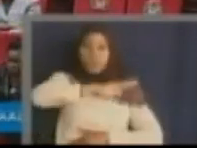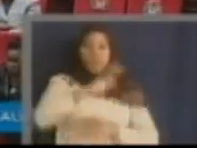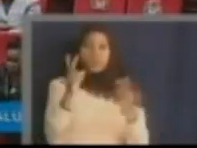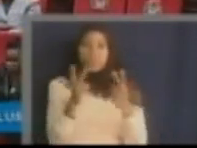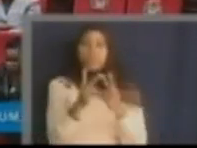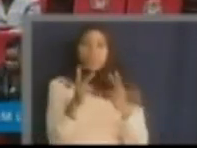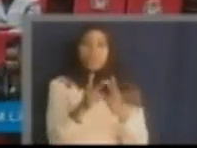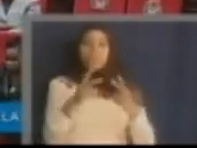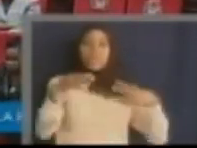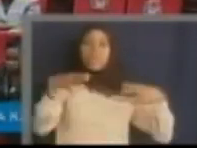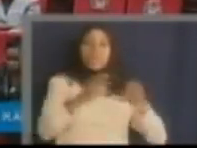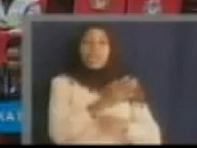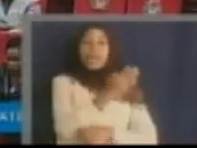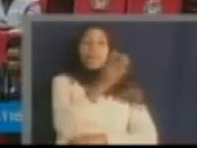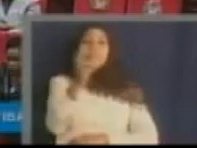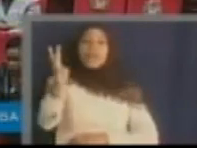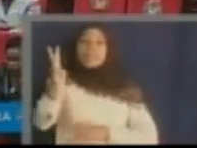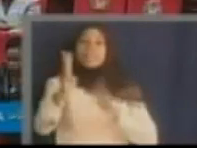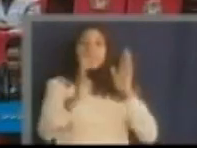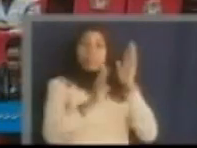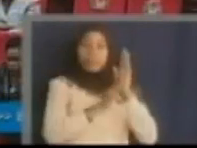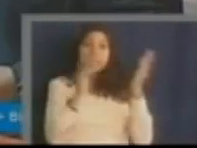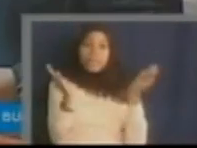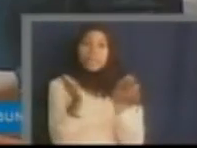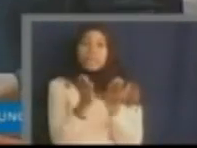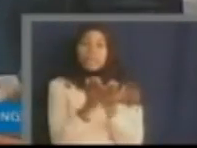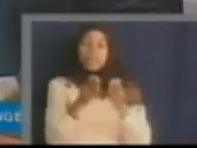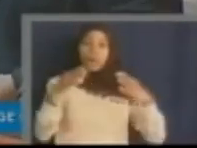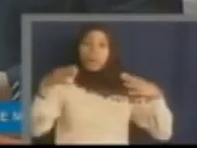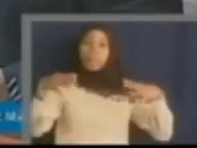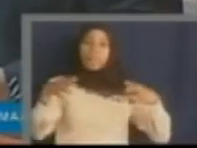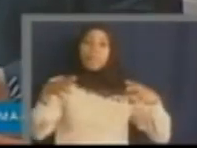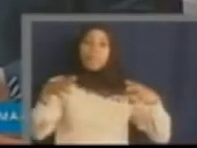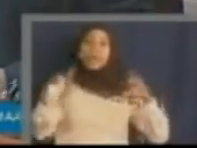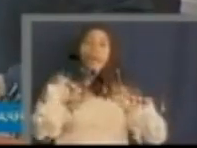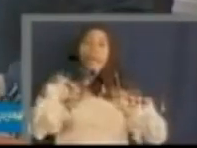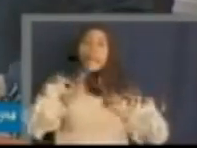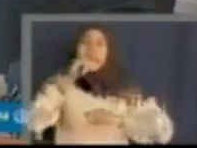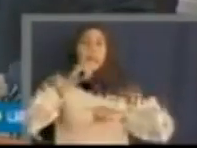inaomba ikutane mara baada ya kuahirishwa bunge hili katika upao.